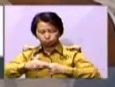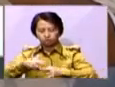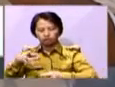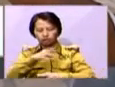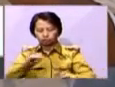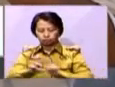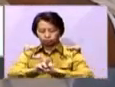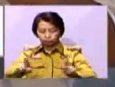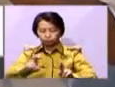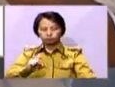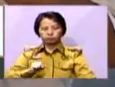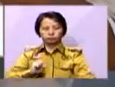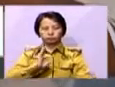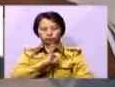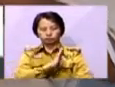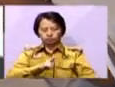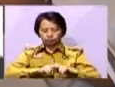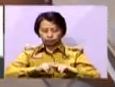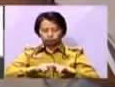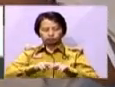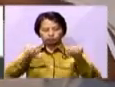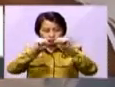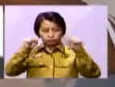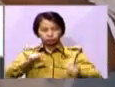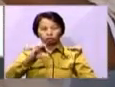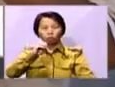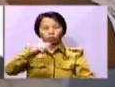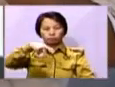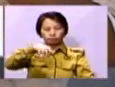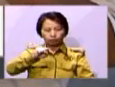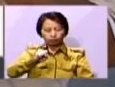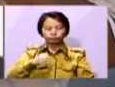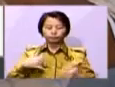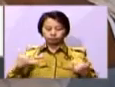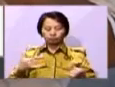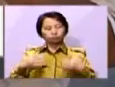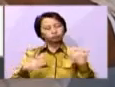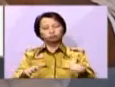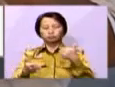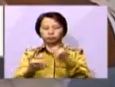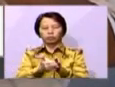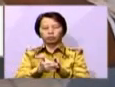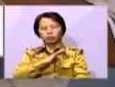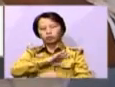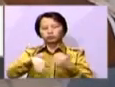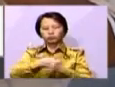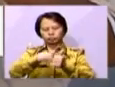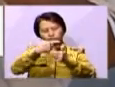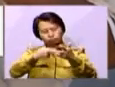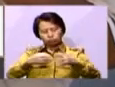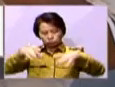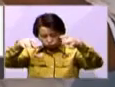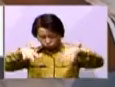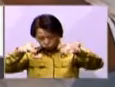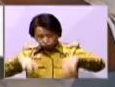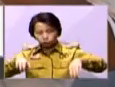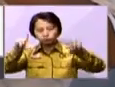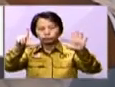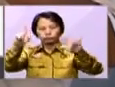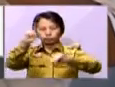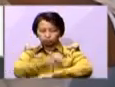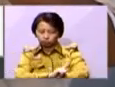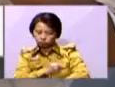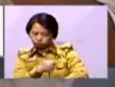serta persediaan kaki tangan, tren dan sistem operasi. Kini tiba masanya semua perkara itu diuji bagi tempoh 7 hari